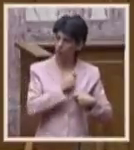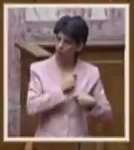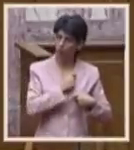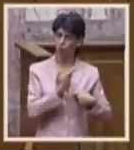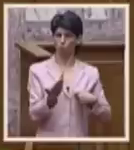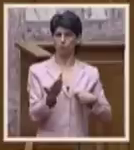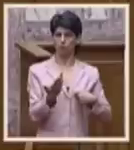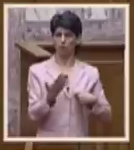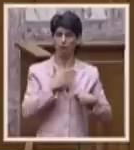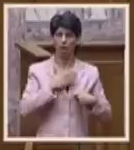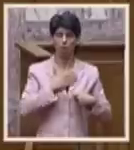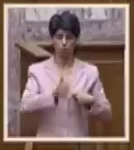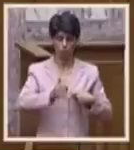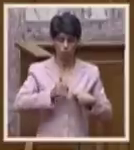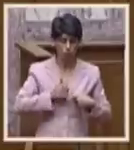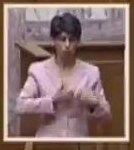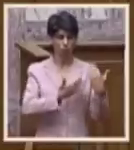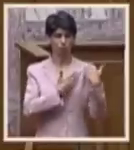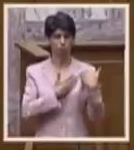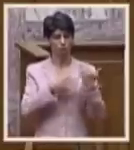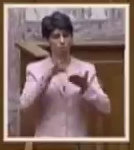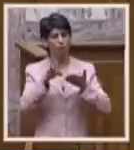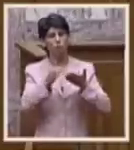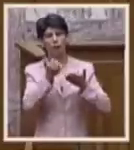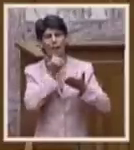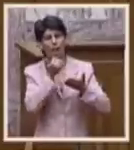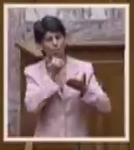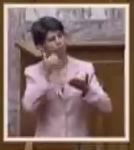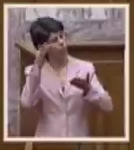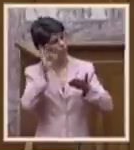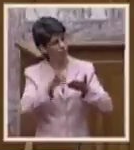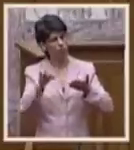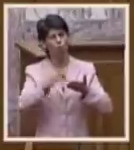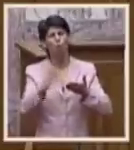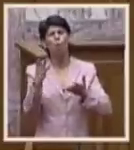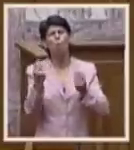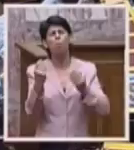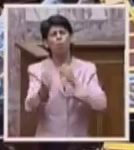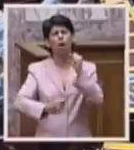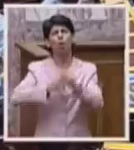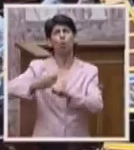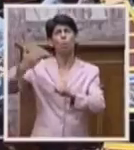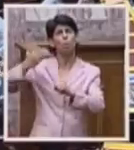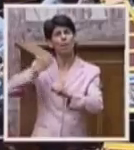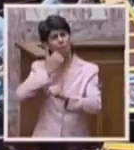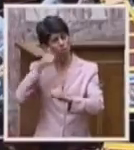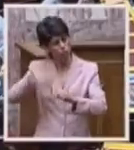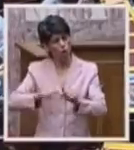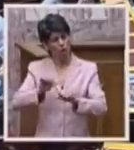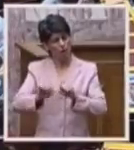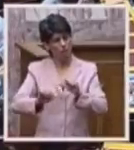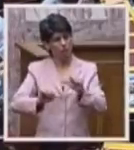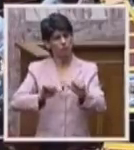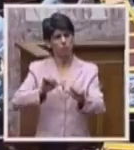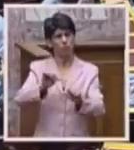αξιόπιστα εμείς διερθώνουμε τα λάθη μας. Λάθη πολλών δεκαετιών. Δεύτερο